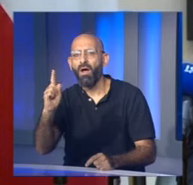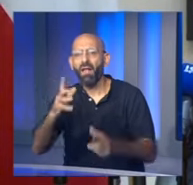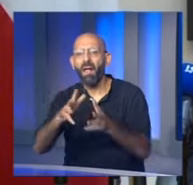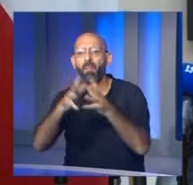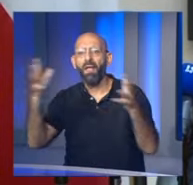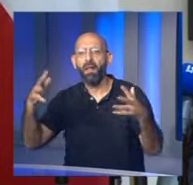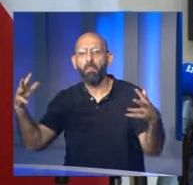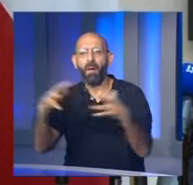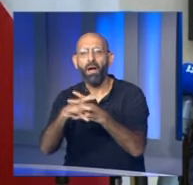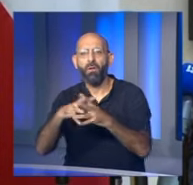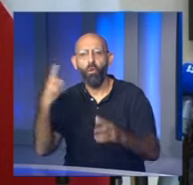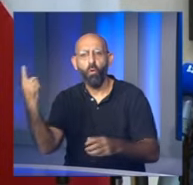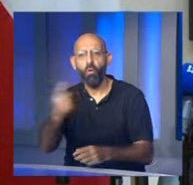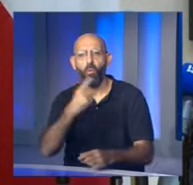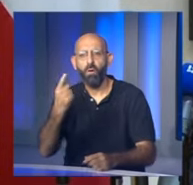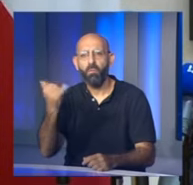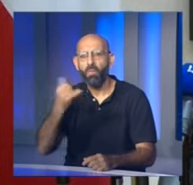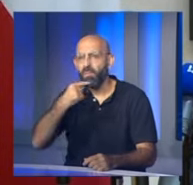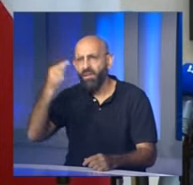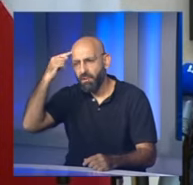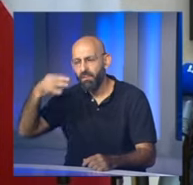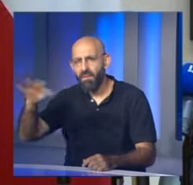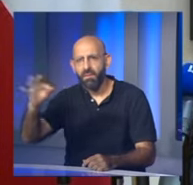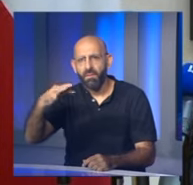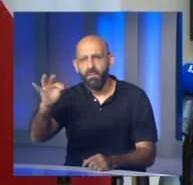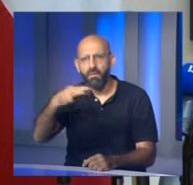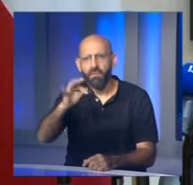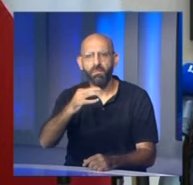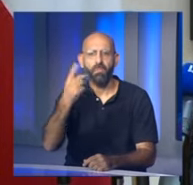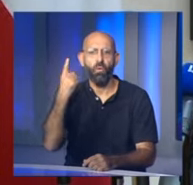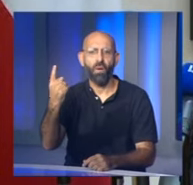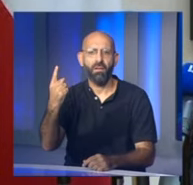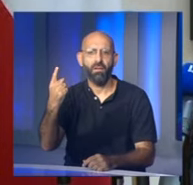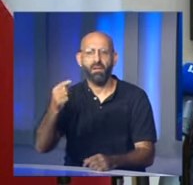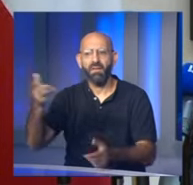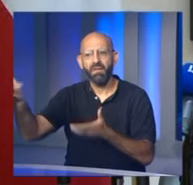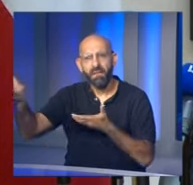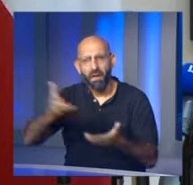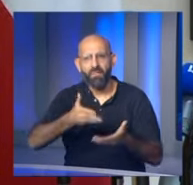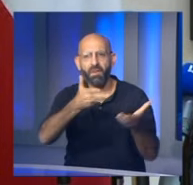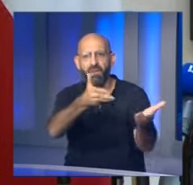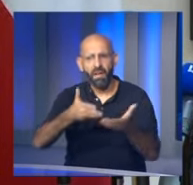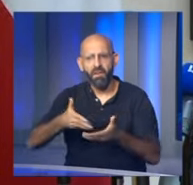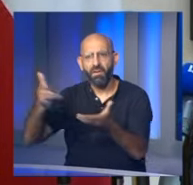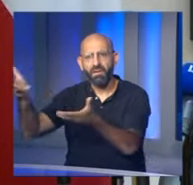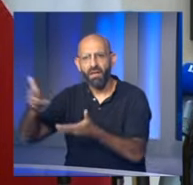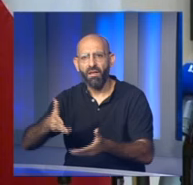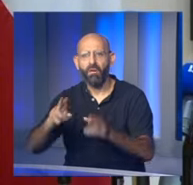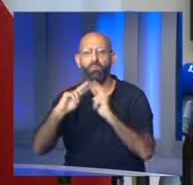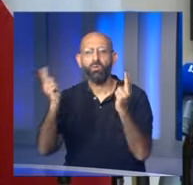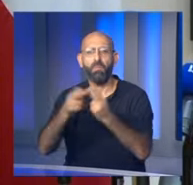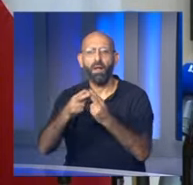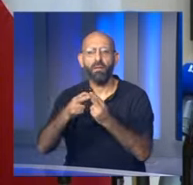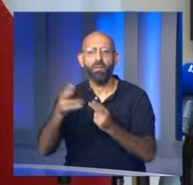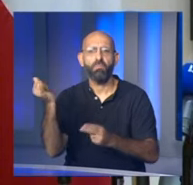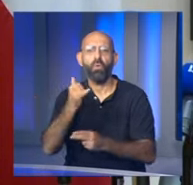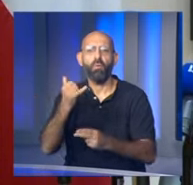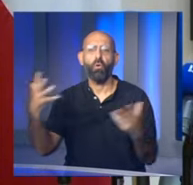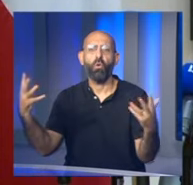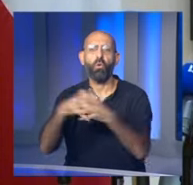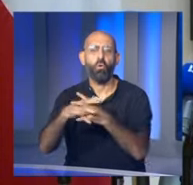ولبناني مقيم ونحن بناكد انه على الوحده الكبيره بين الضيوف و خلينا نسميهم ضيوف